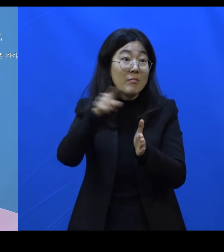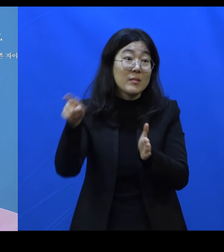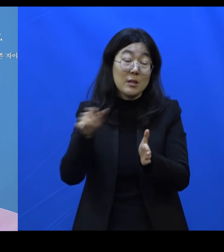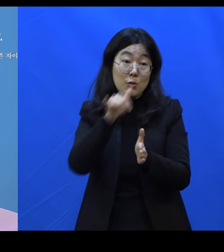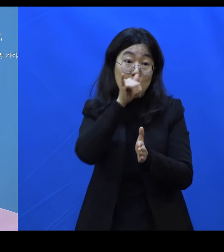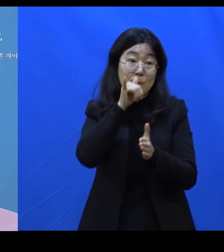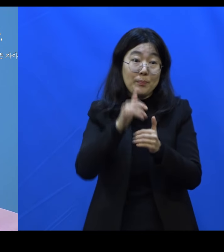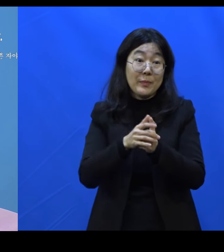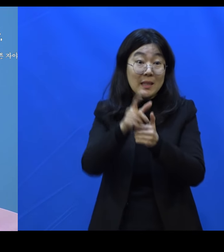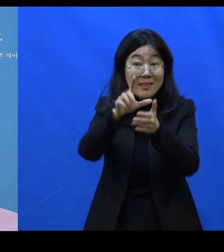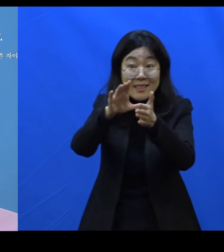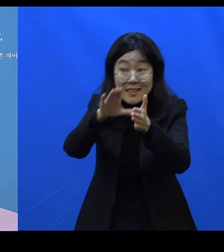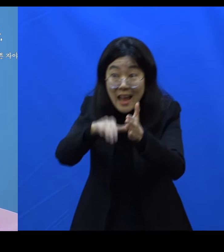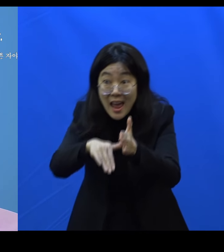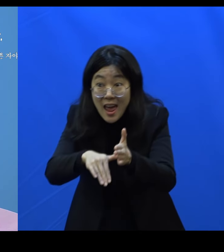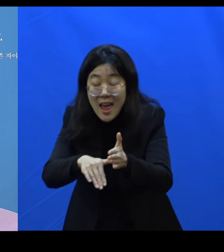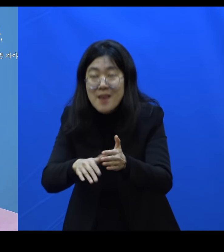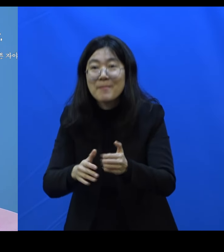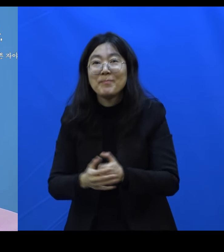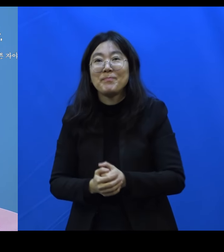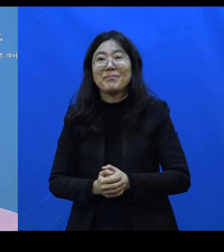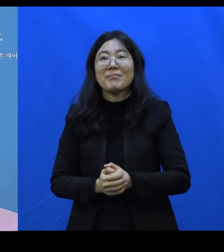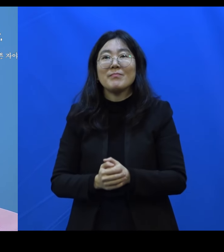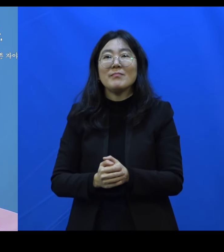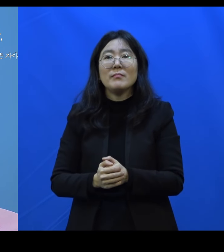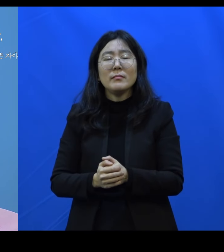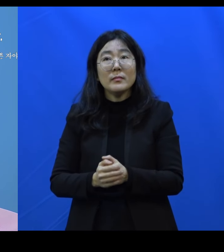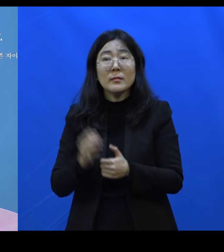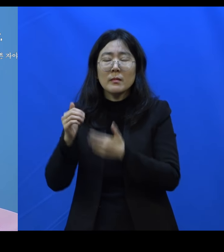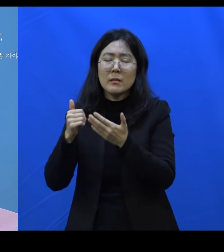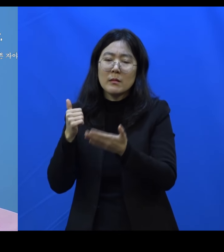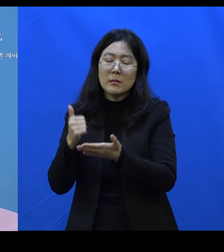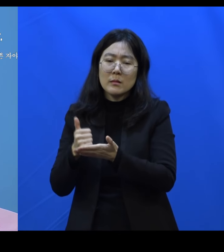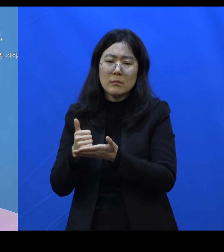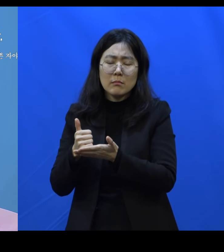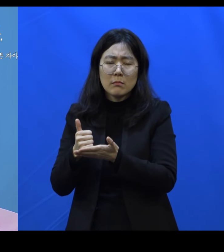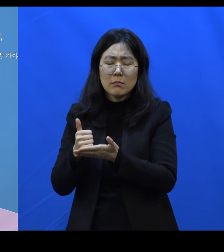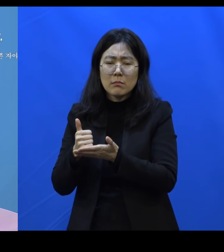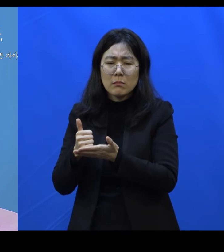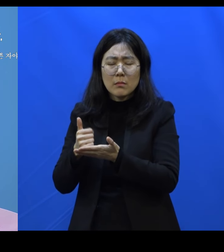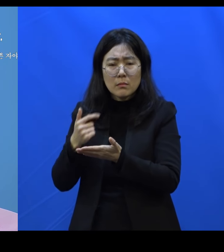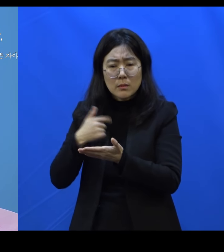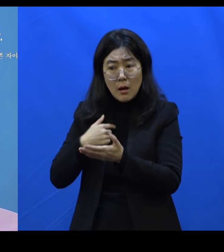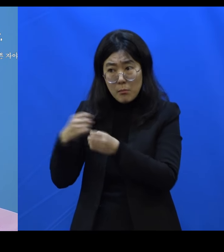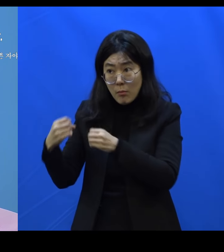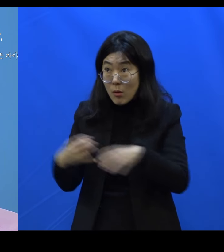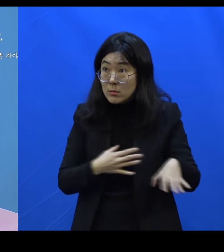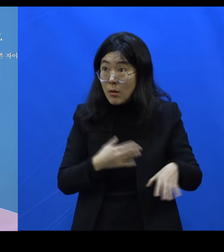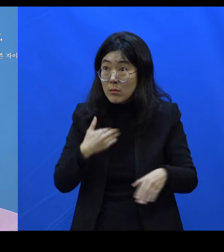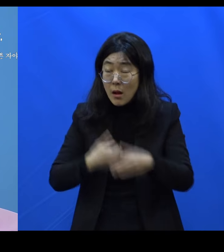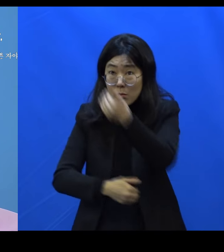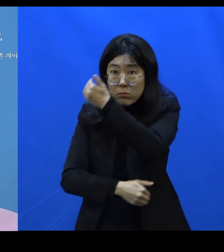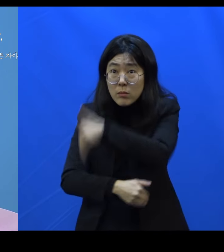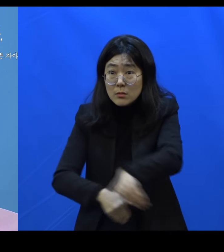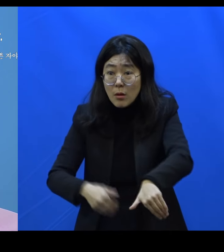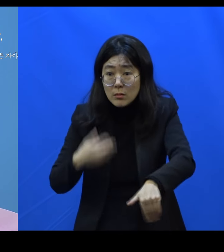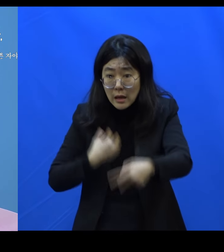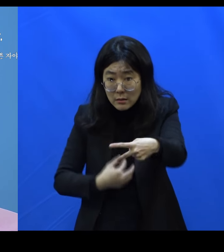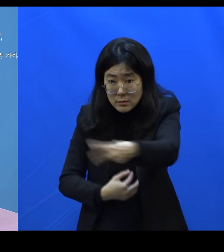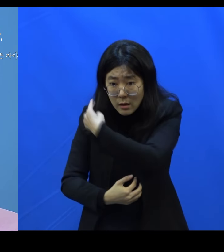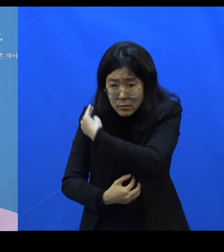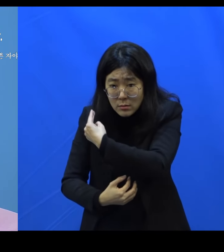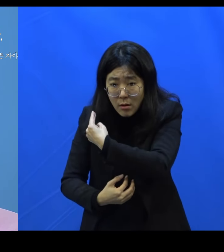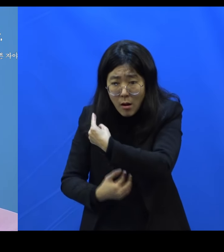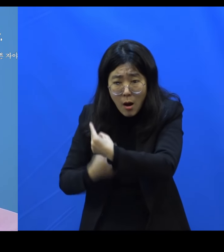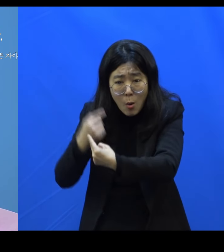이때 심하면 어떤 마음이라고요? 나를 버리셨는가? 그죠? 시편에서도